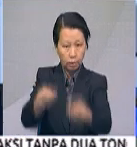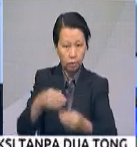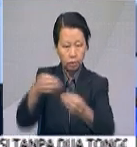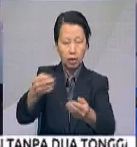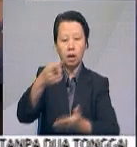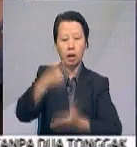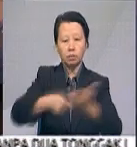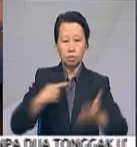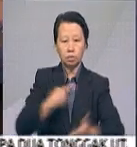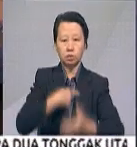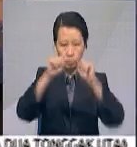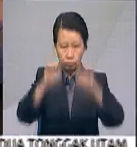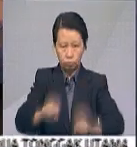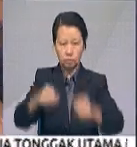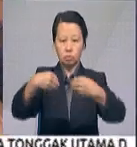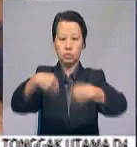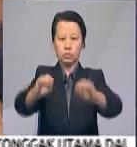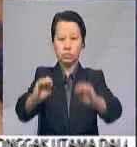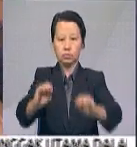sell.